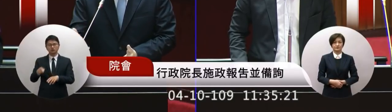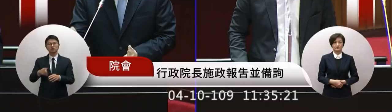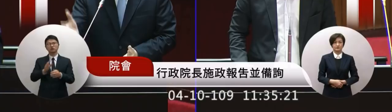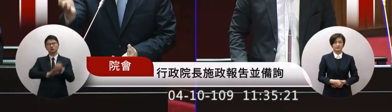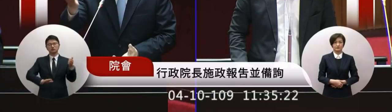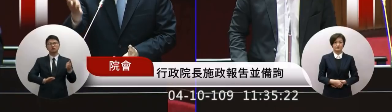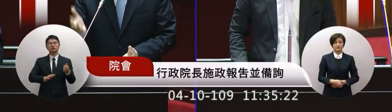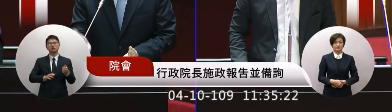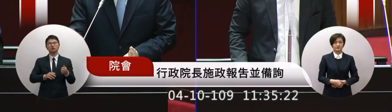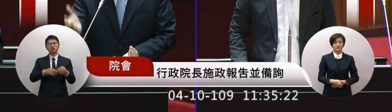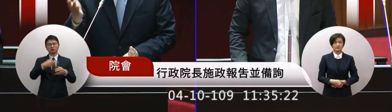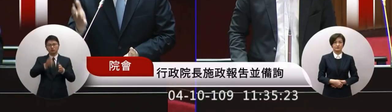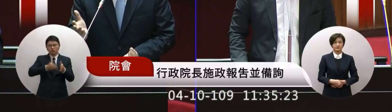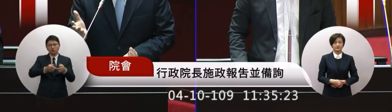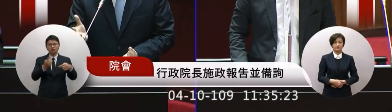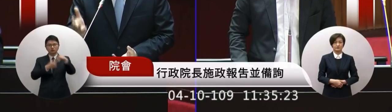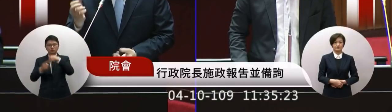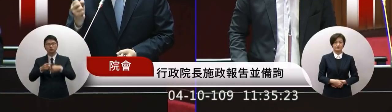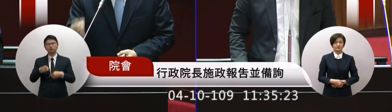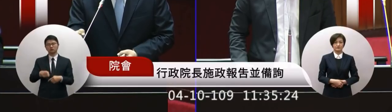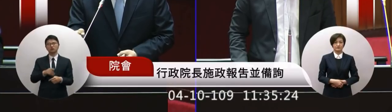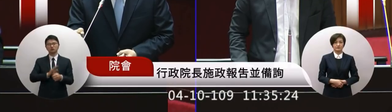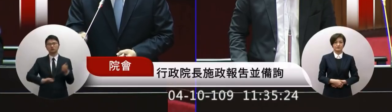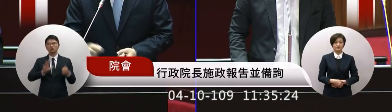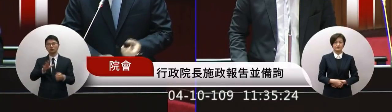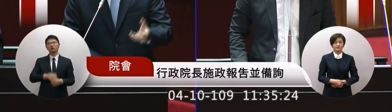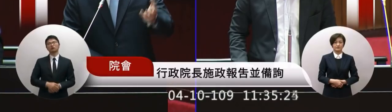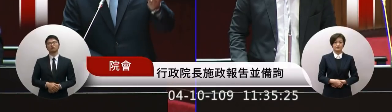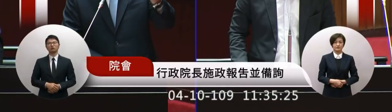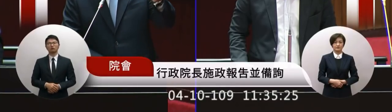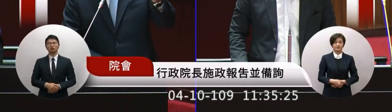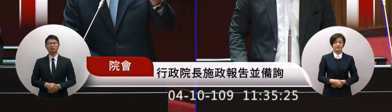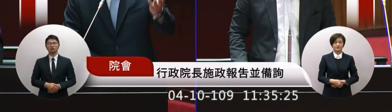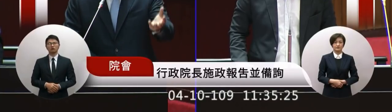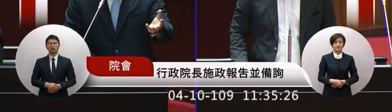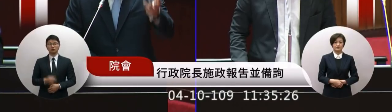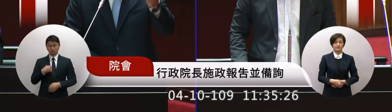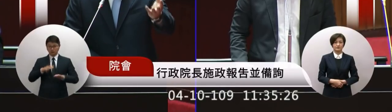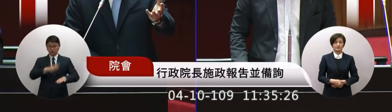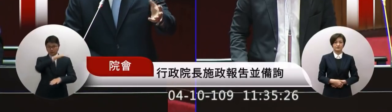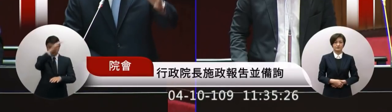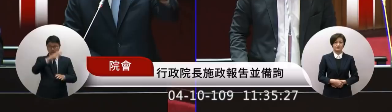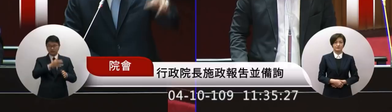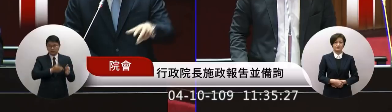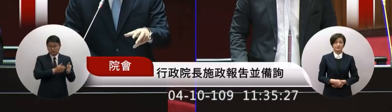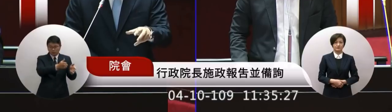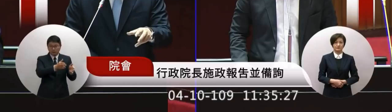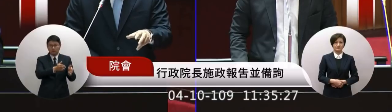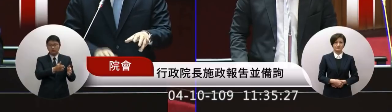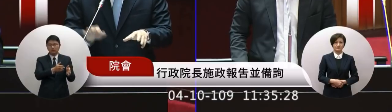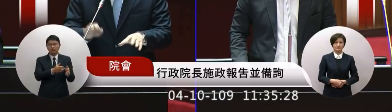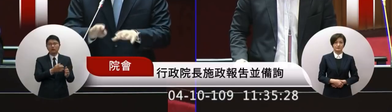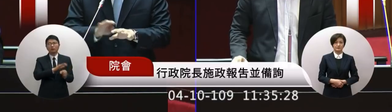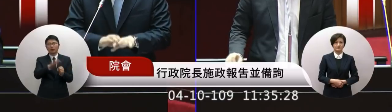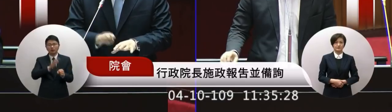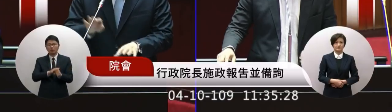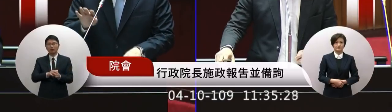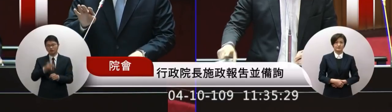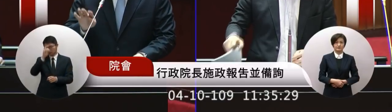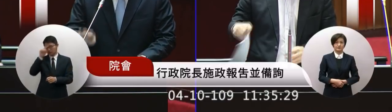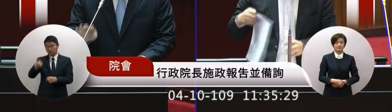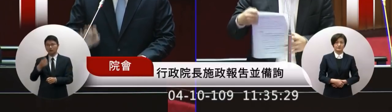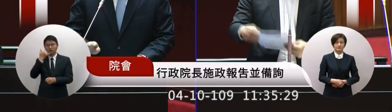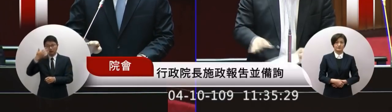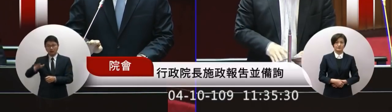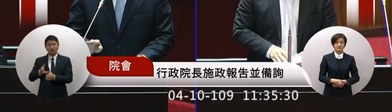线的这个路廊啊，已经饱和，所以咱借助海线的路廊啊，甲双线化了，其实嘛解决